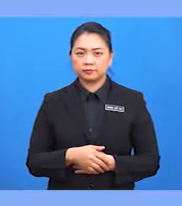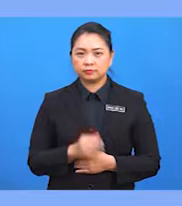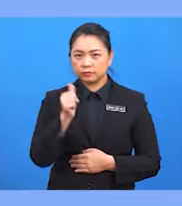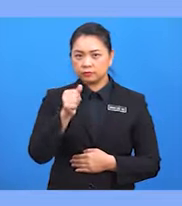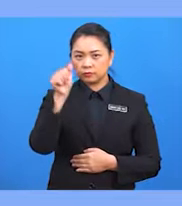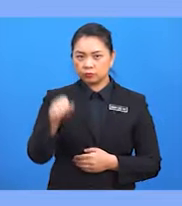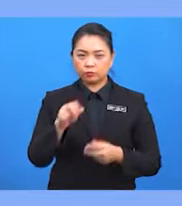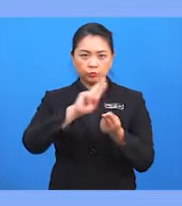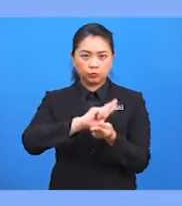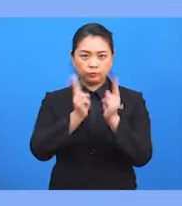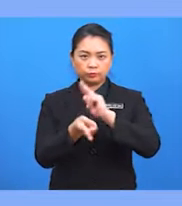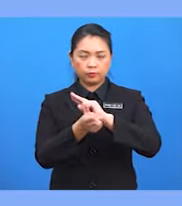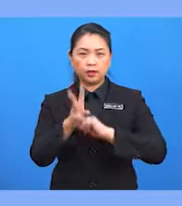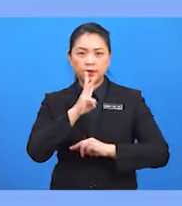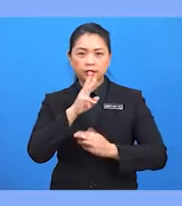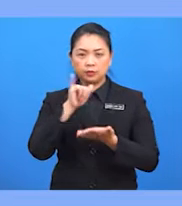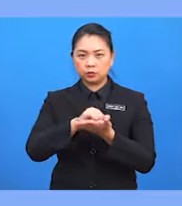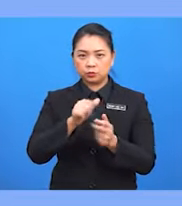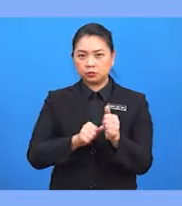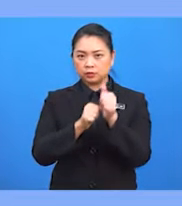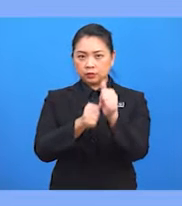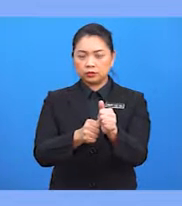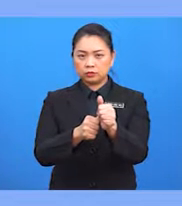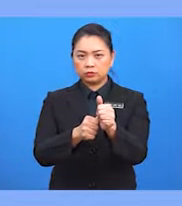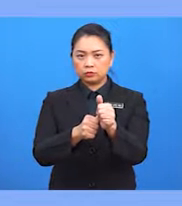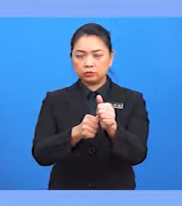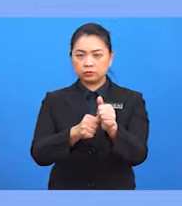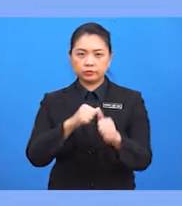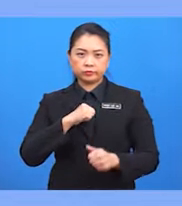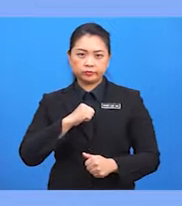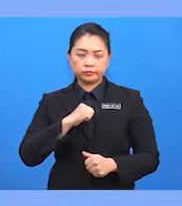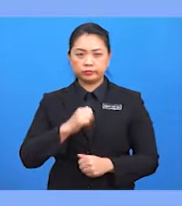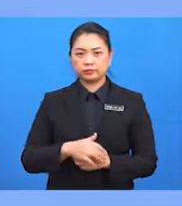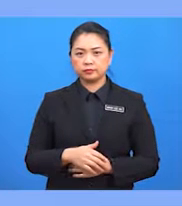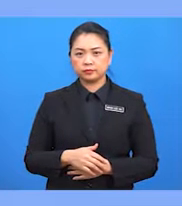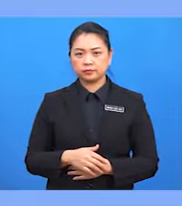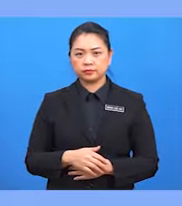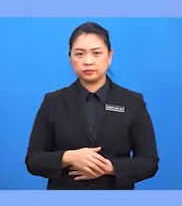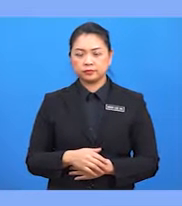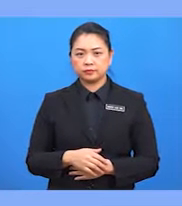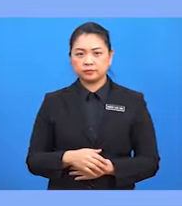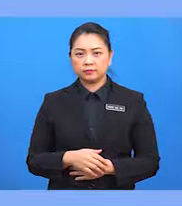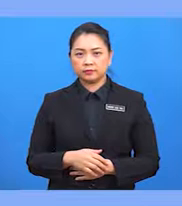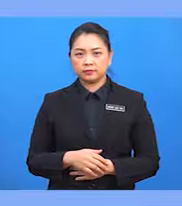Anda boleh mengubah percikan air ini mengikut citarasa anda.